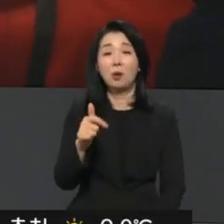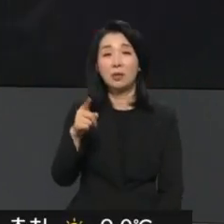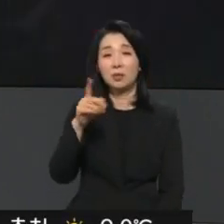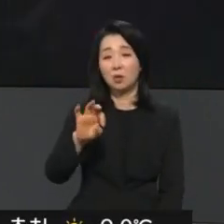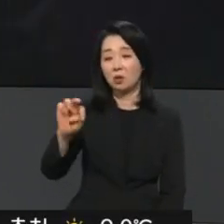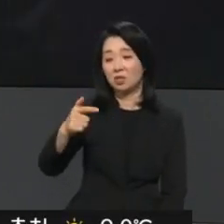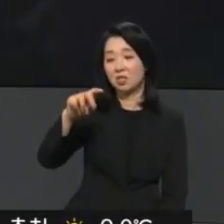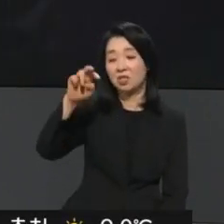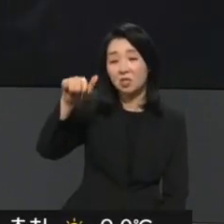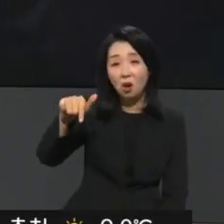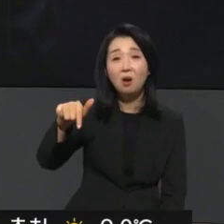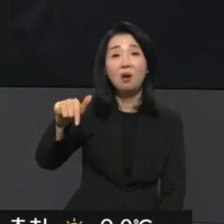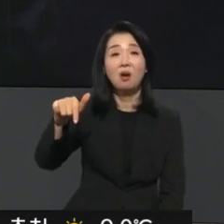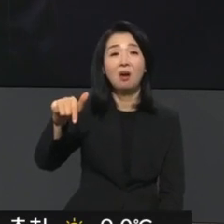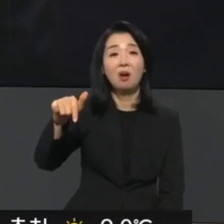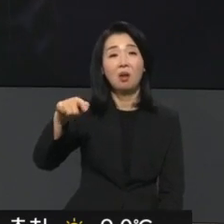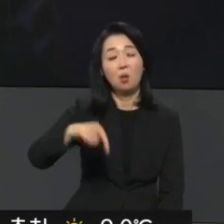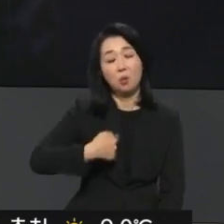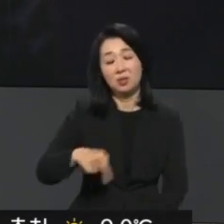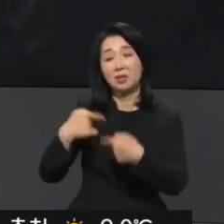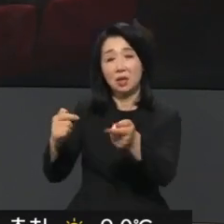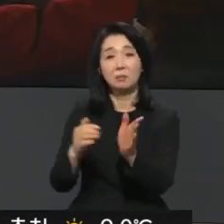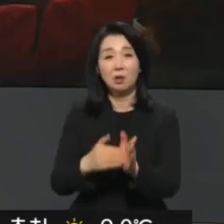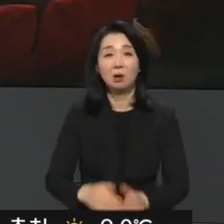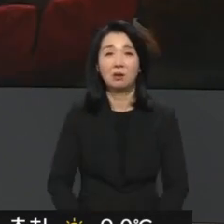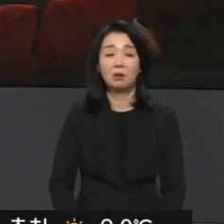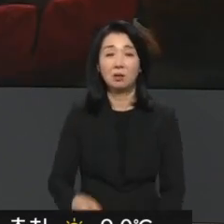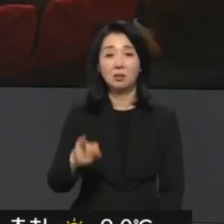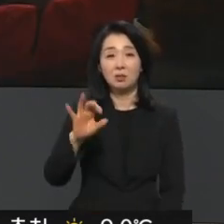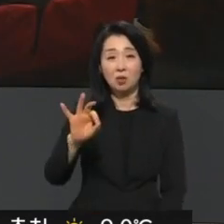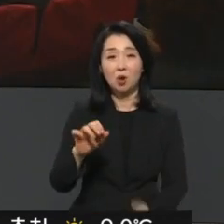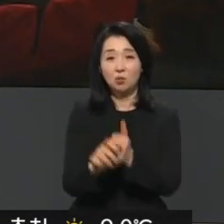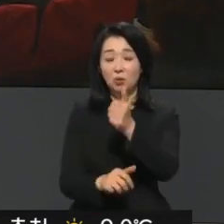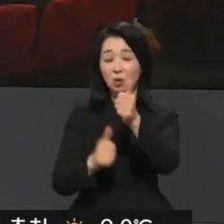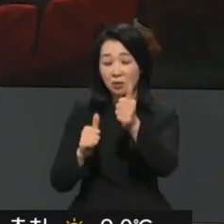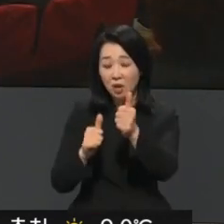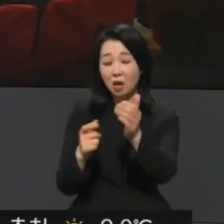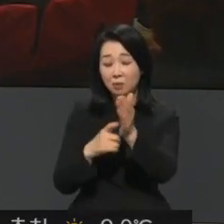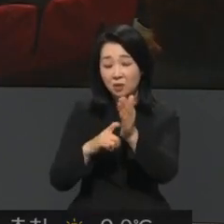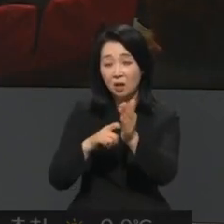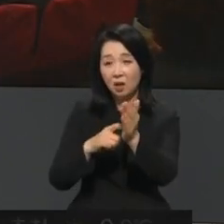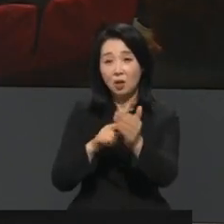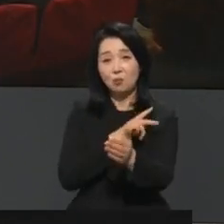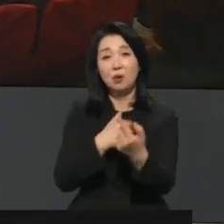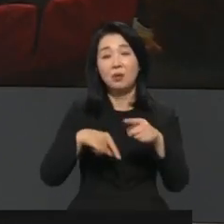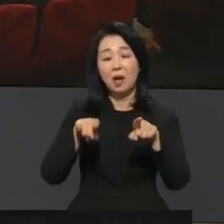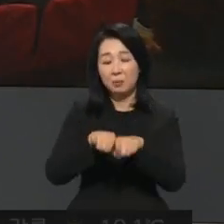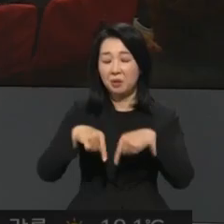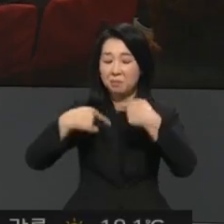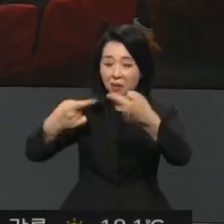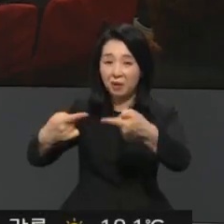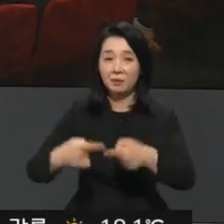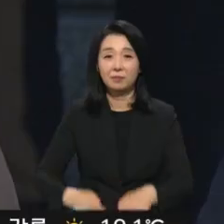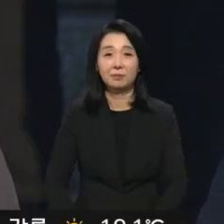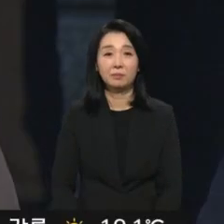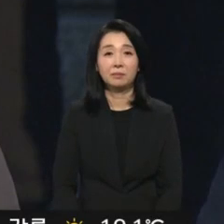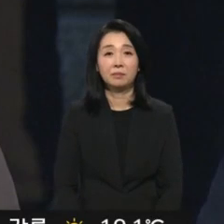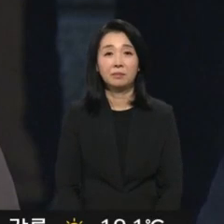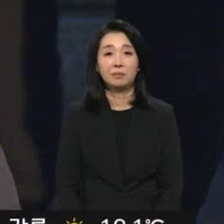비대위원장 이름만 올린 채 열렸습니다 정 위원장은 비대위원들을 대동하고 토론회장이 나타났습니다